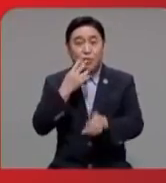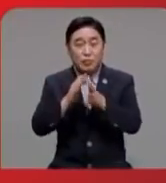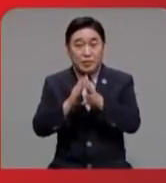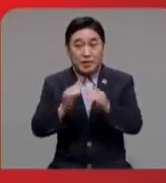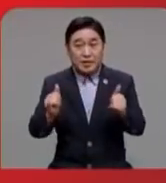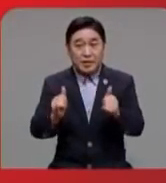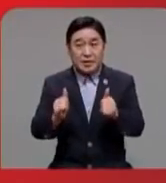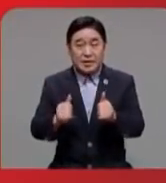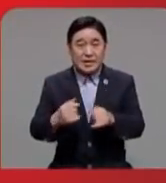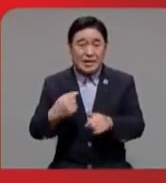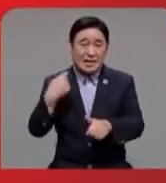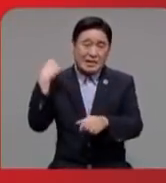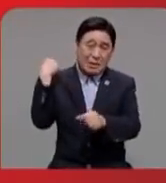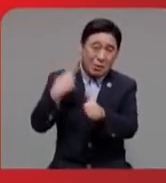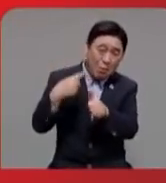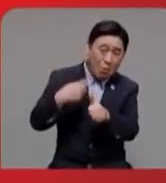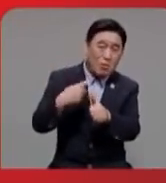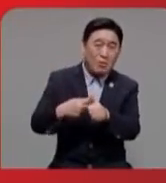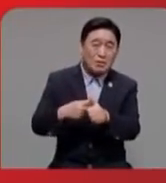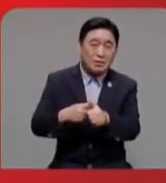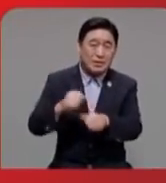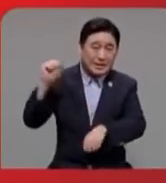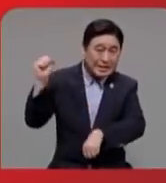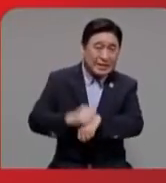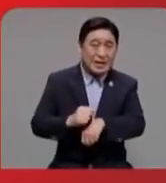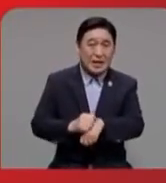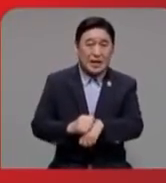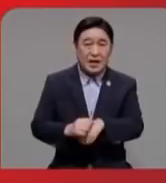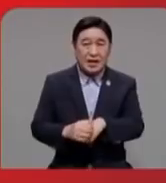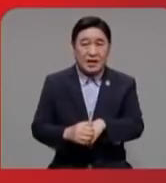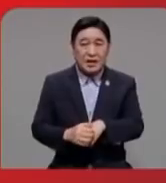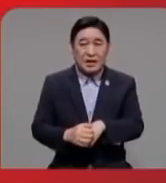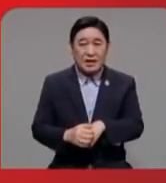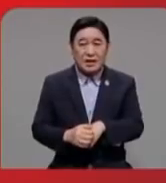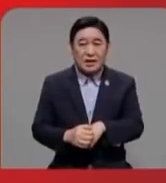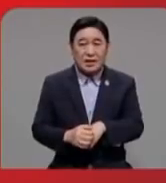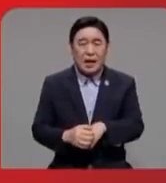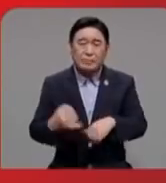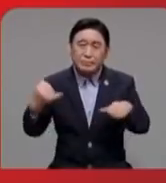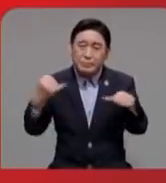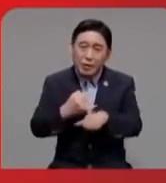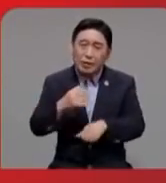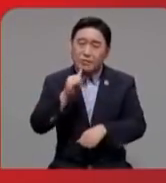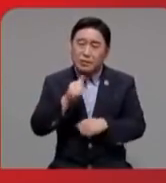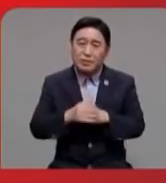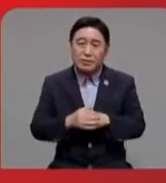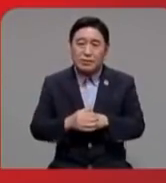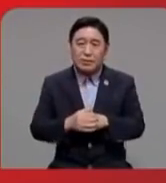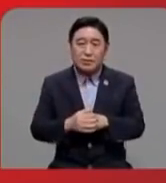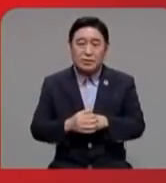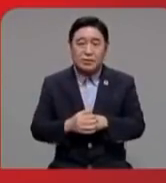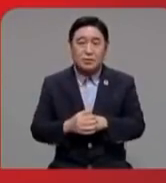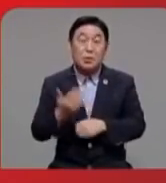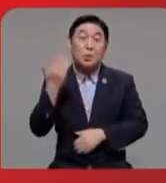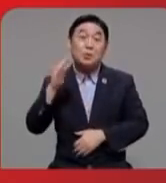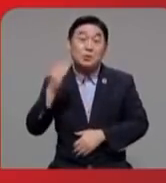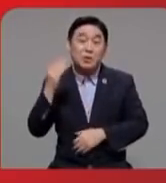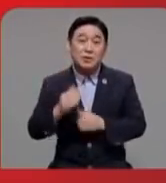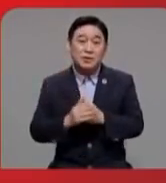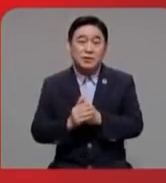후보는 쌍욕을 하는 사람이죠. 그리고 무상연애도 했고 무상포퓰리즘이고 또 최근에는